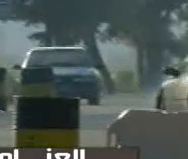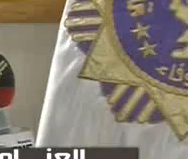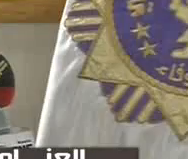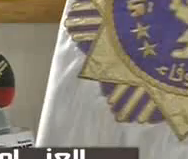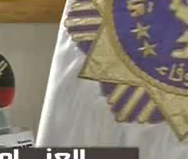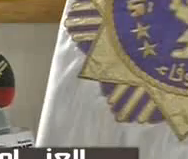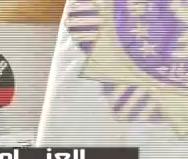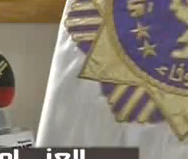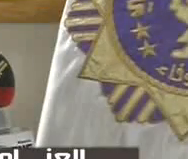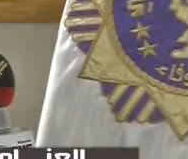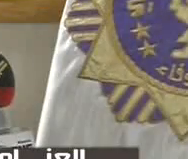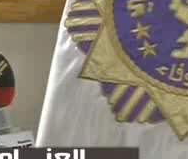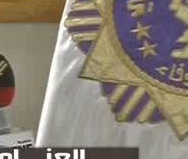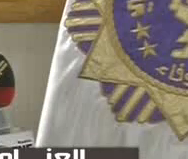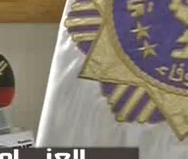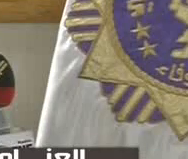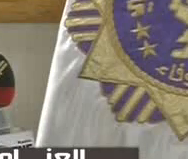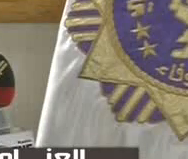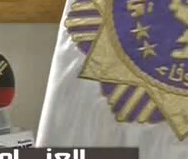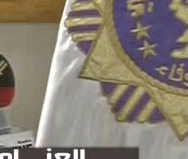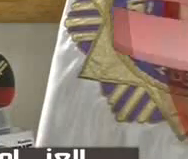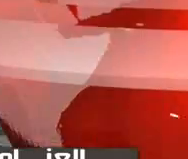الإرهاب واجتثاث جذوره.